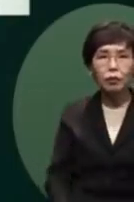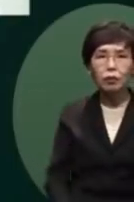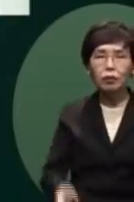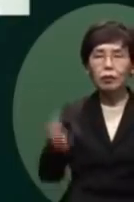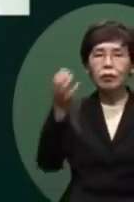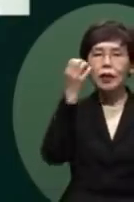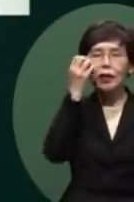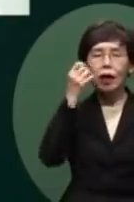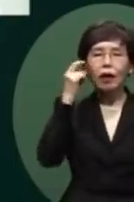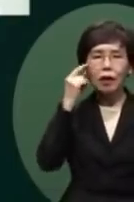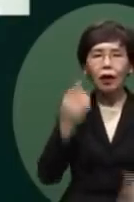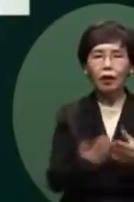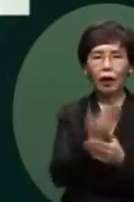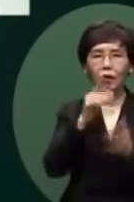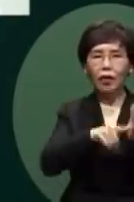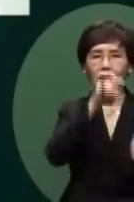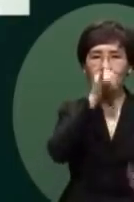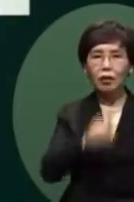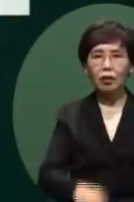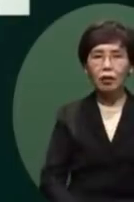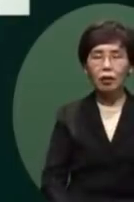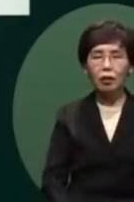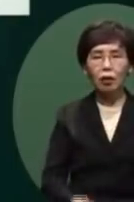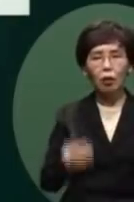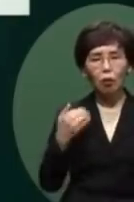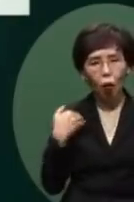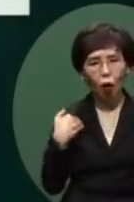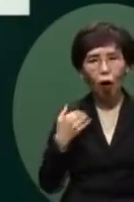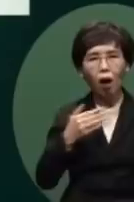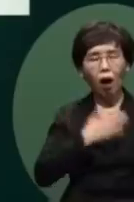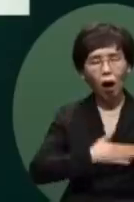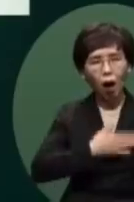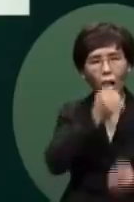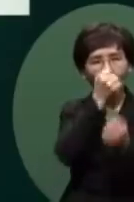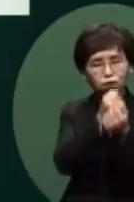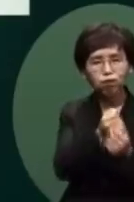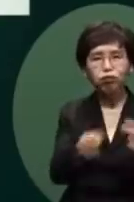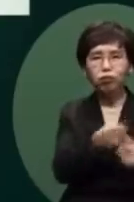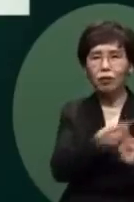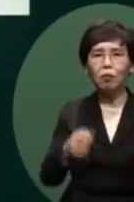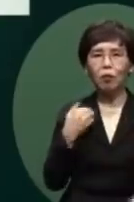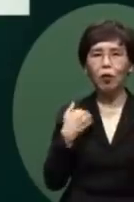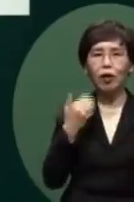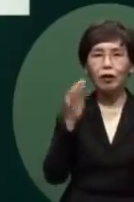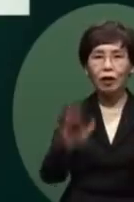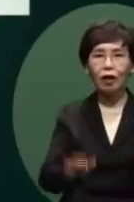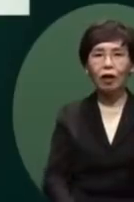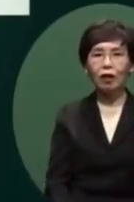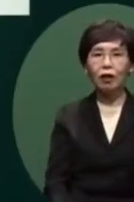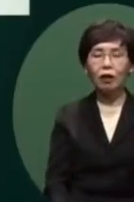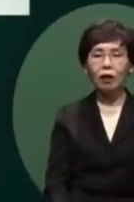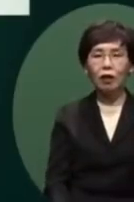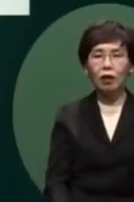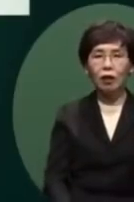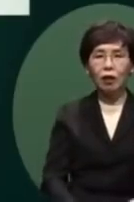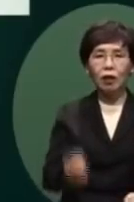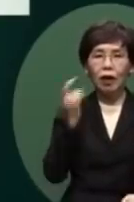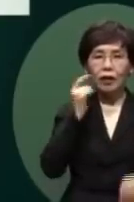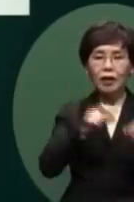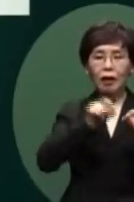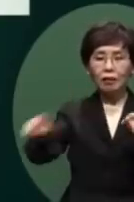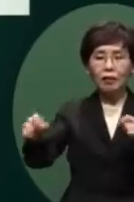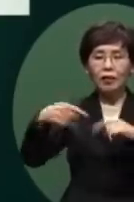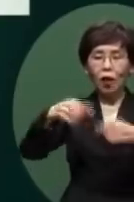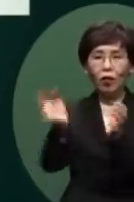정말 이상하다는 생각이 들 때가 있어요. 모르고 그러시는 건지 알고도 일부러 그러시는 건지 잘 모르겠는데 이 유성정당